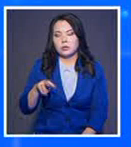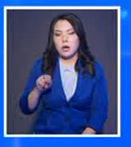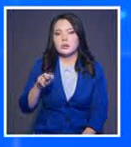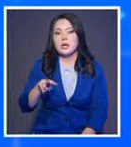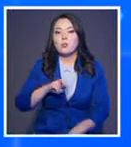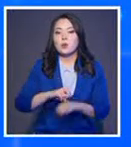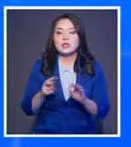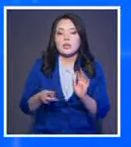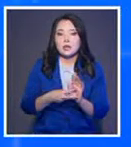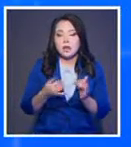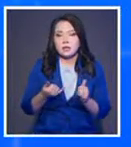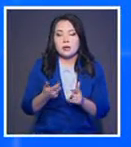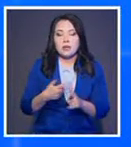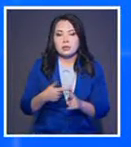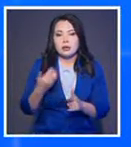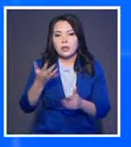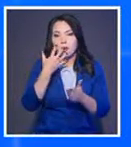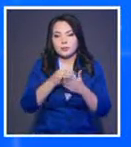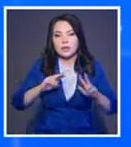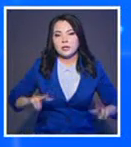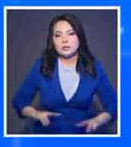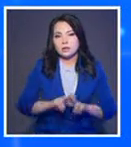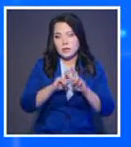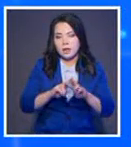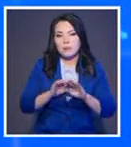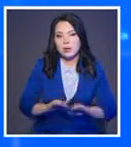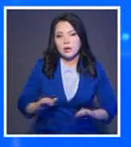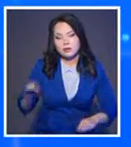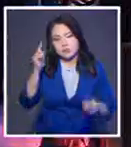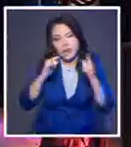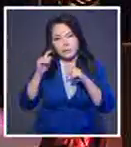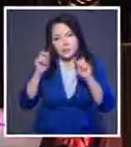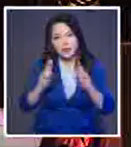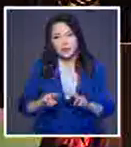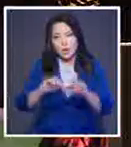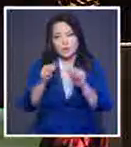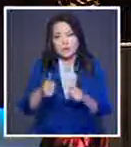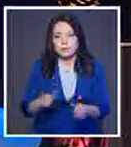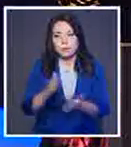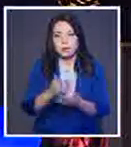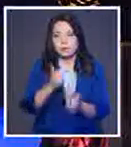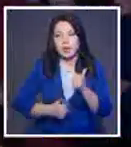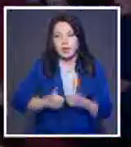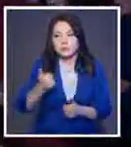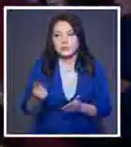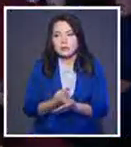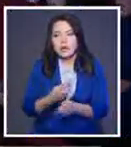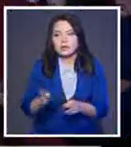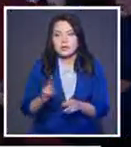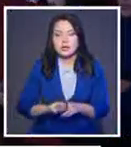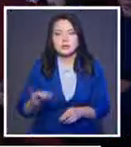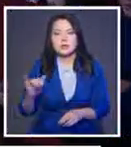2017 осындай атаумен биылдан бастап жыл сайын Астанада балалар шығармашылығының халықаралық байқауы ұйымдастырылады. Алғашқы сайыс өткен сенбі-жексенбі